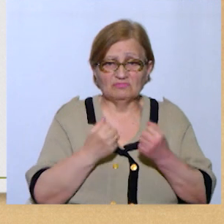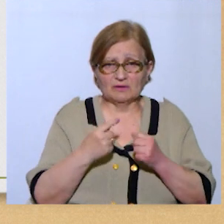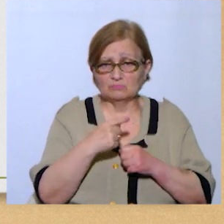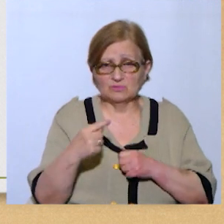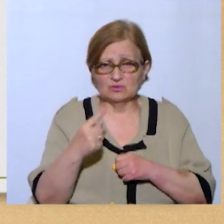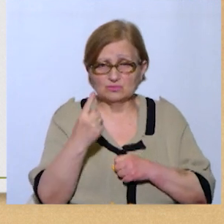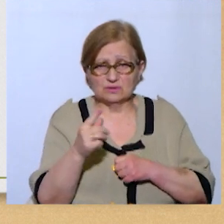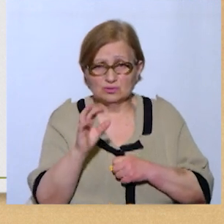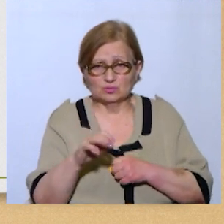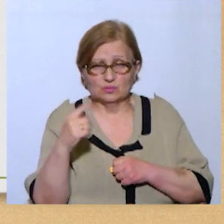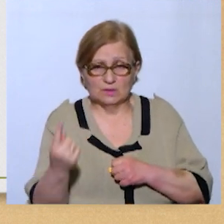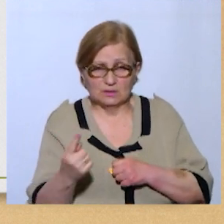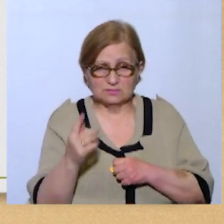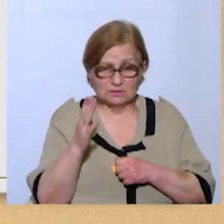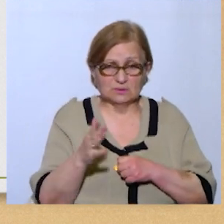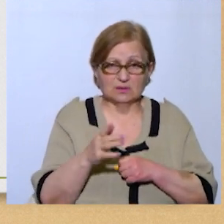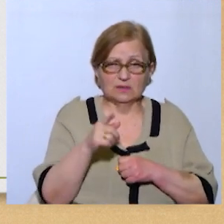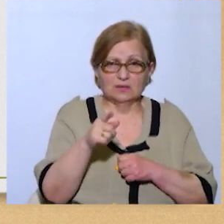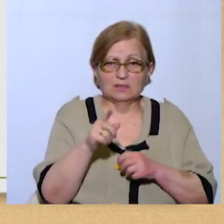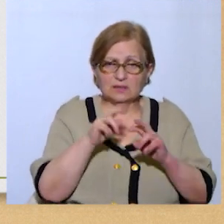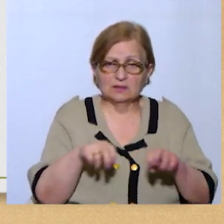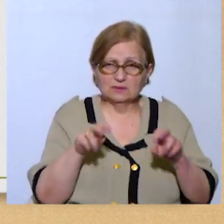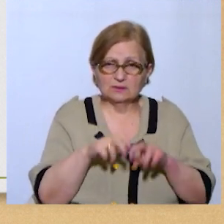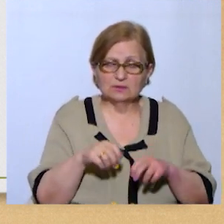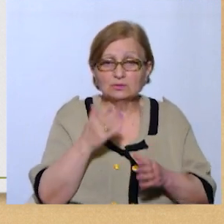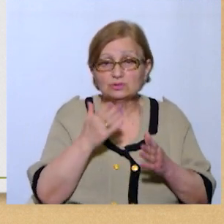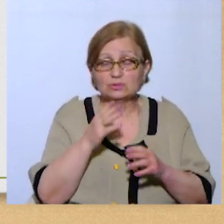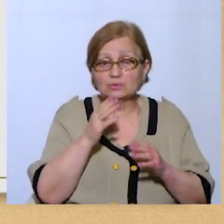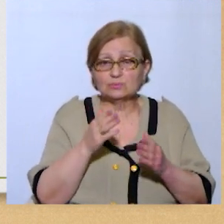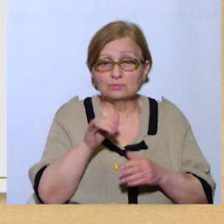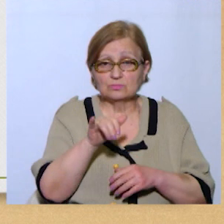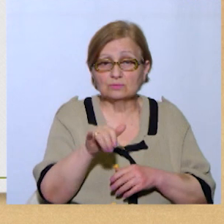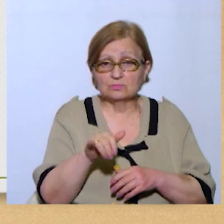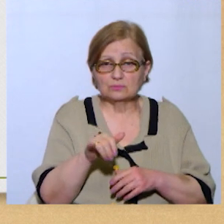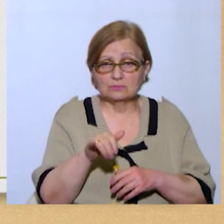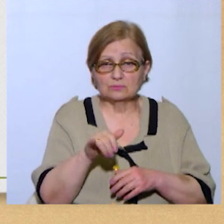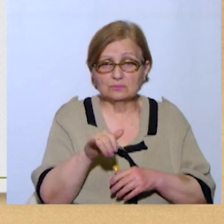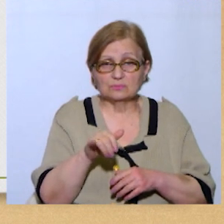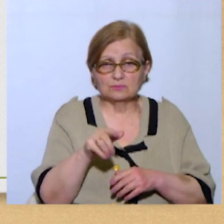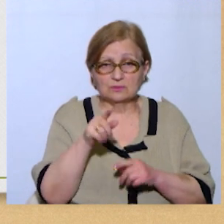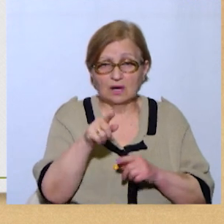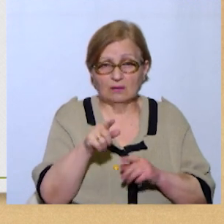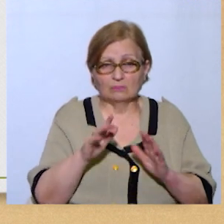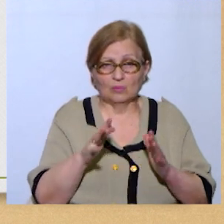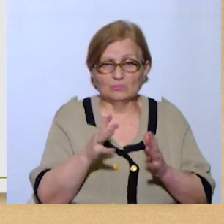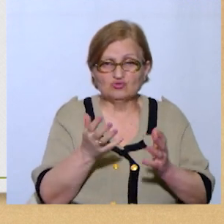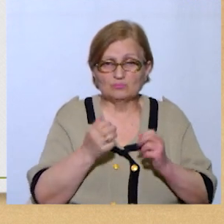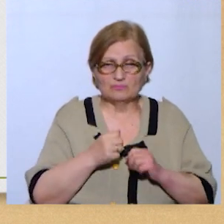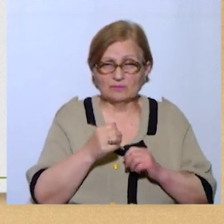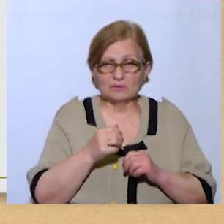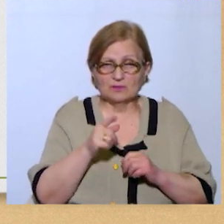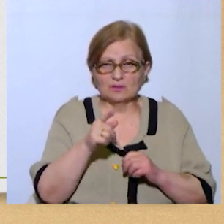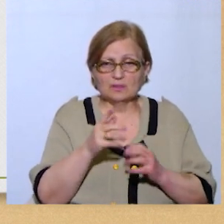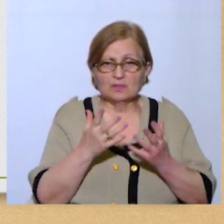1 0 1. ეს ნაბიჯი შეგიძლიათ გადაამოწმოთ ხოლმე, თუ ასე რომ ამ მომენტში მიღებული